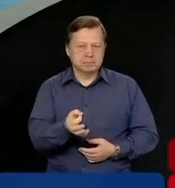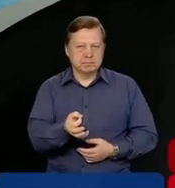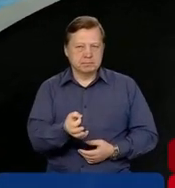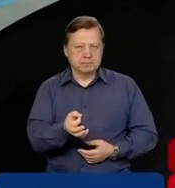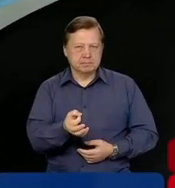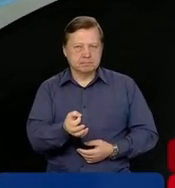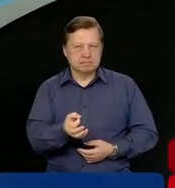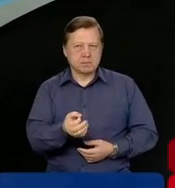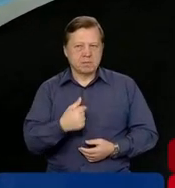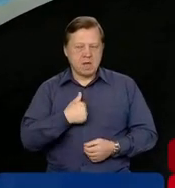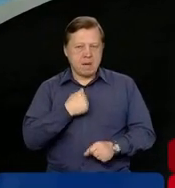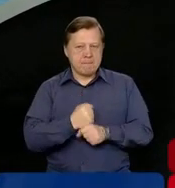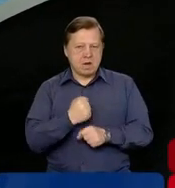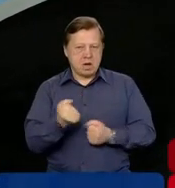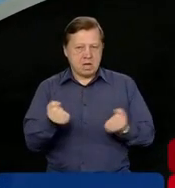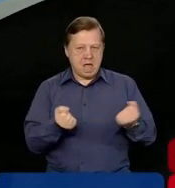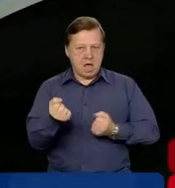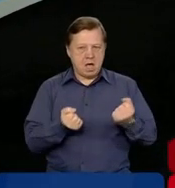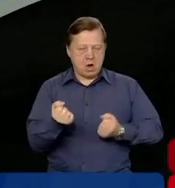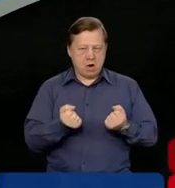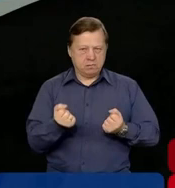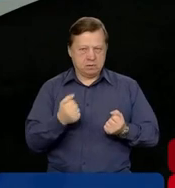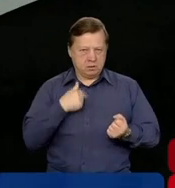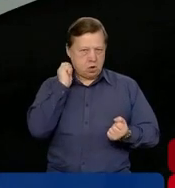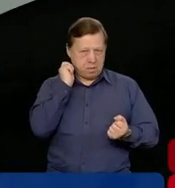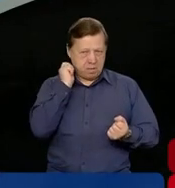ponieważ pracuję jako kierowca, dowożę jedzenie do klientów.